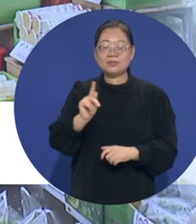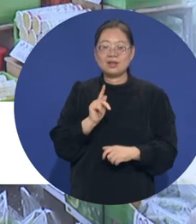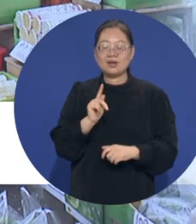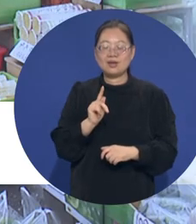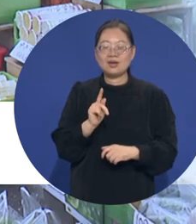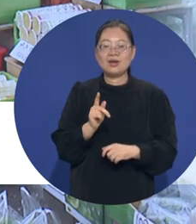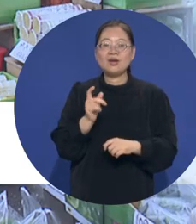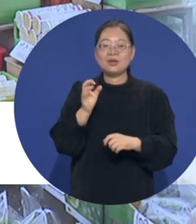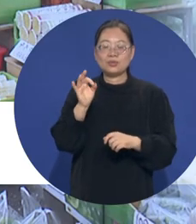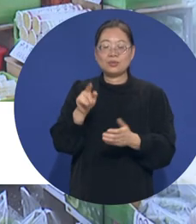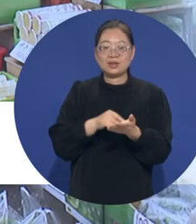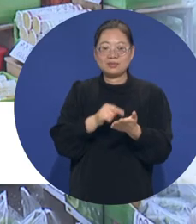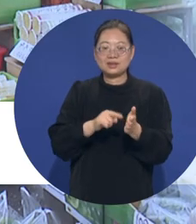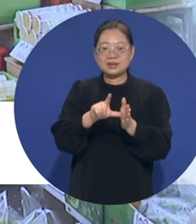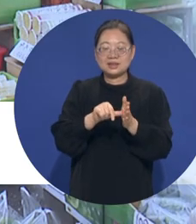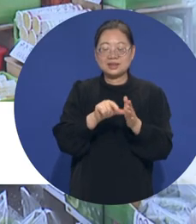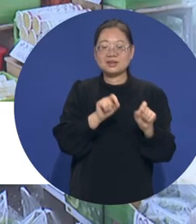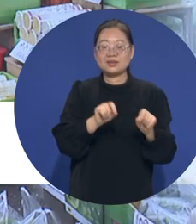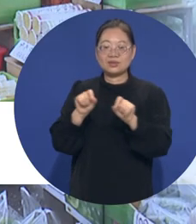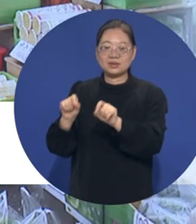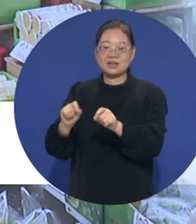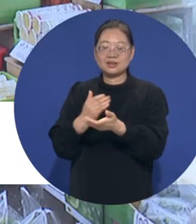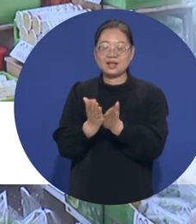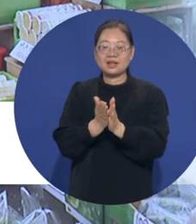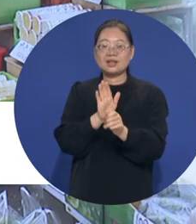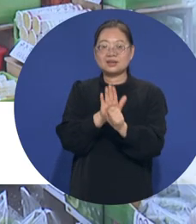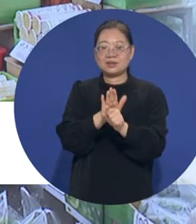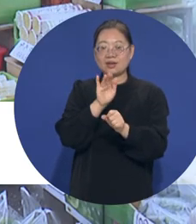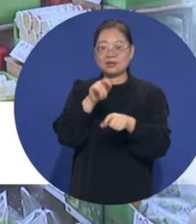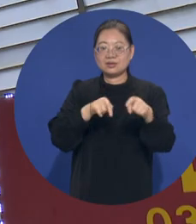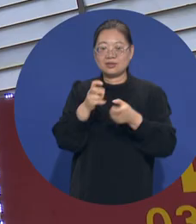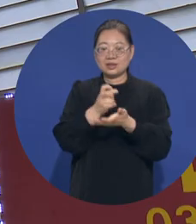등 다양한 지원책을 마련했는데요. 최창순 기자입니다.